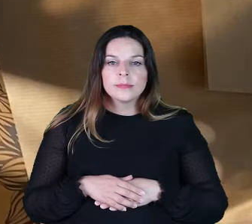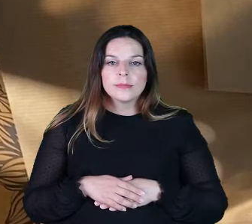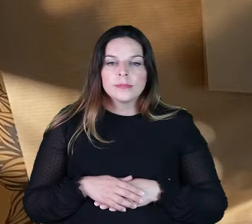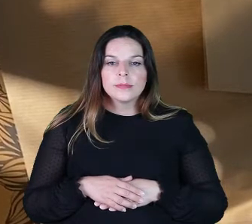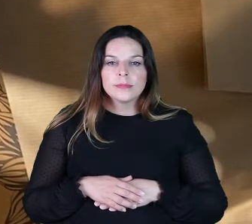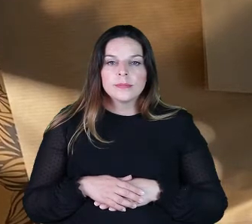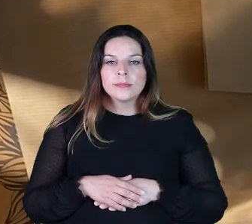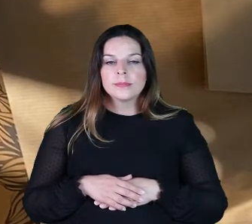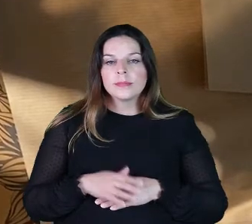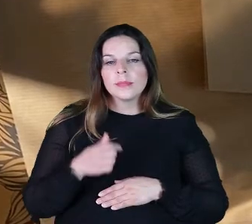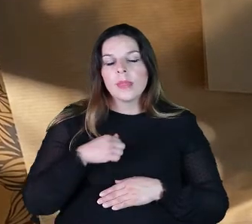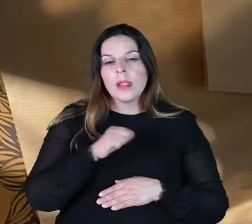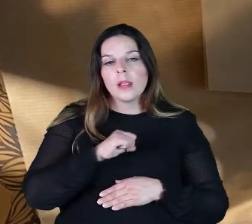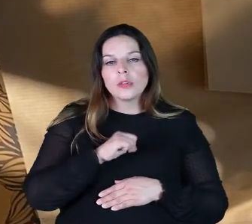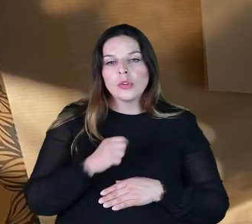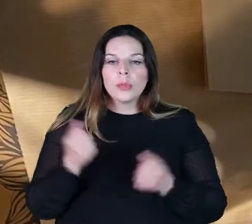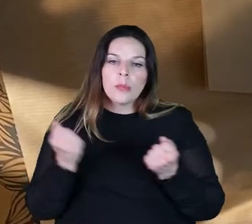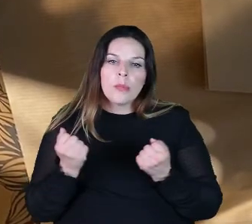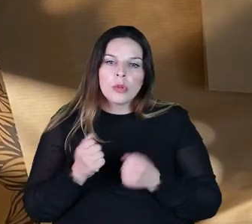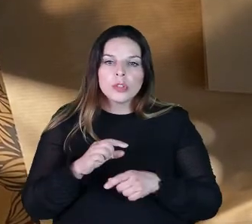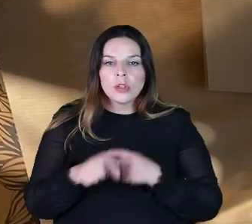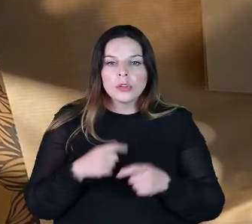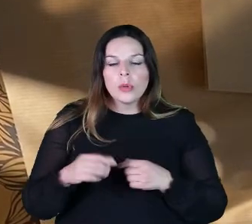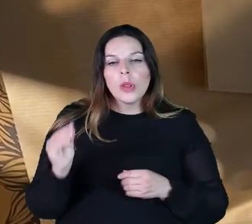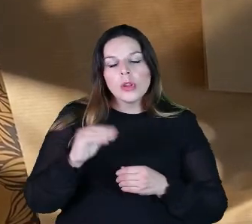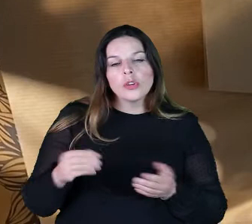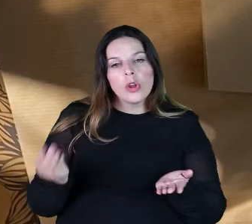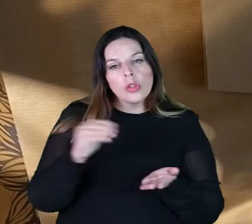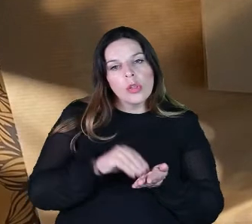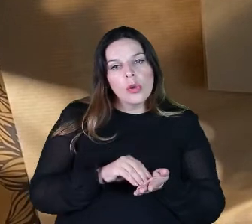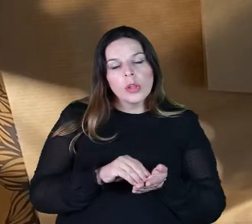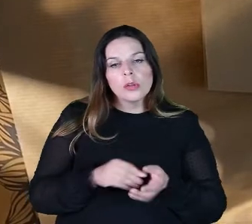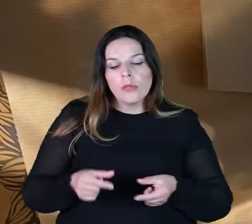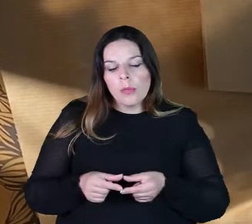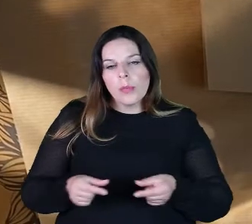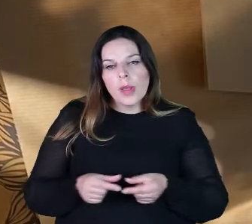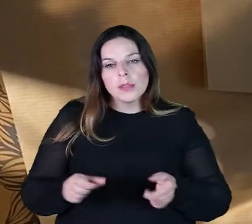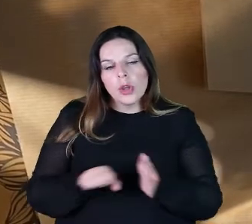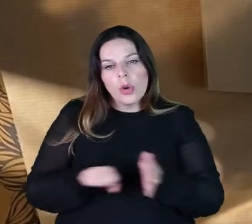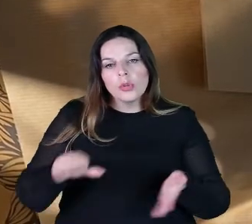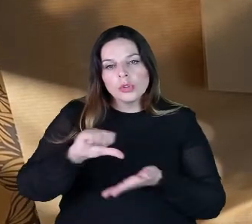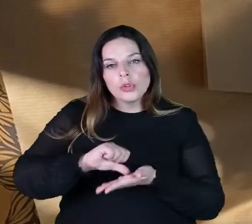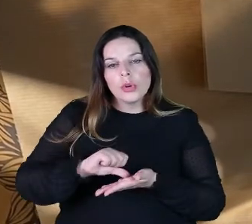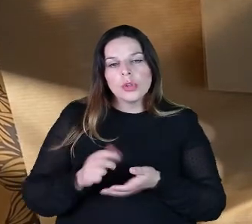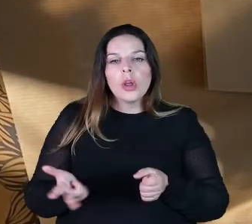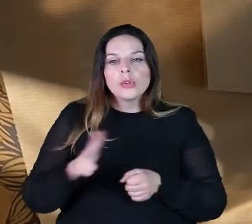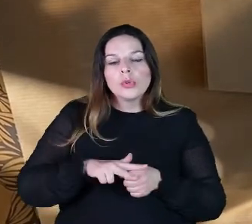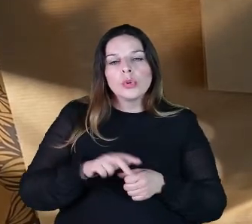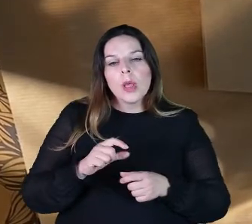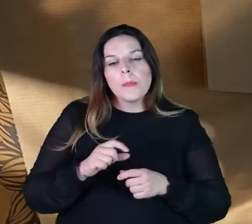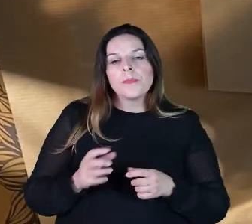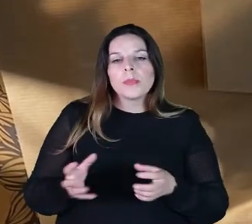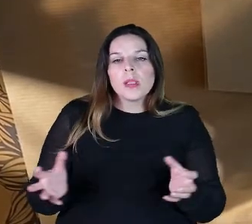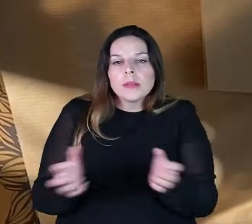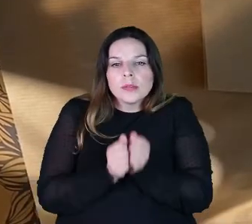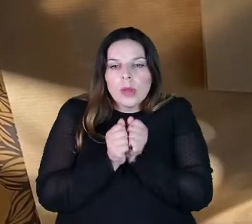Tak, ja sobie to też teraz wzmocnię jeszcze takimi taśmami od środka, które mi te wszystkie ząbki złapią. To